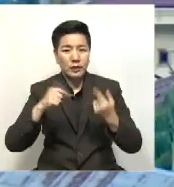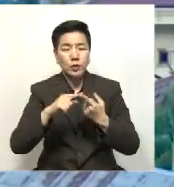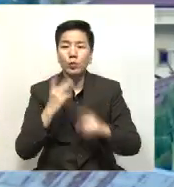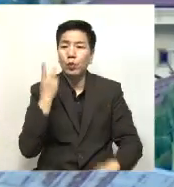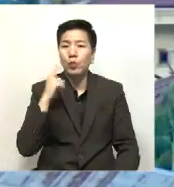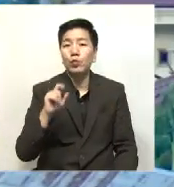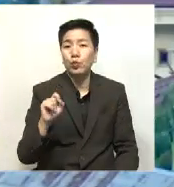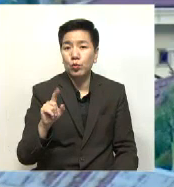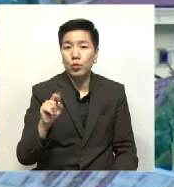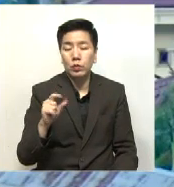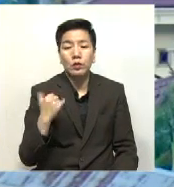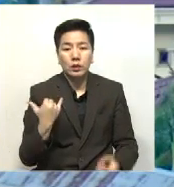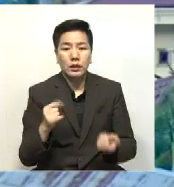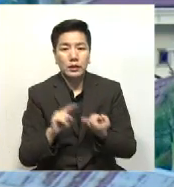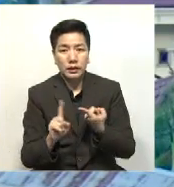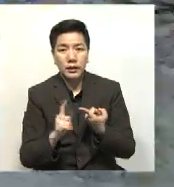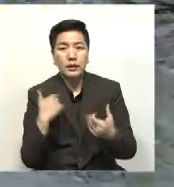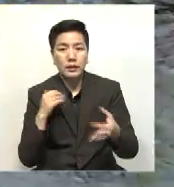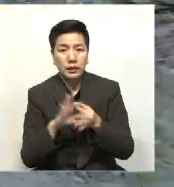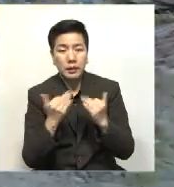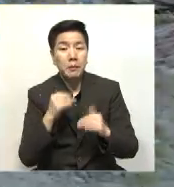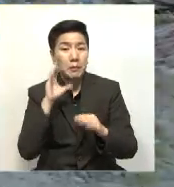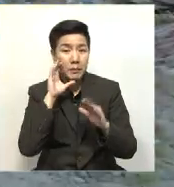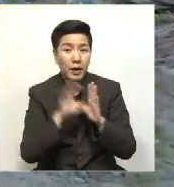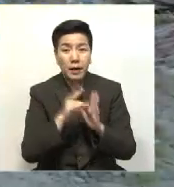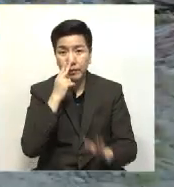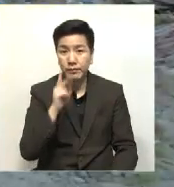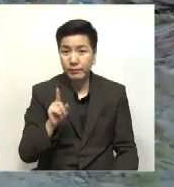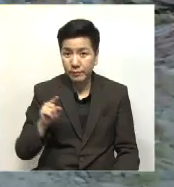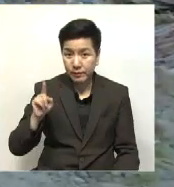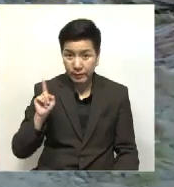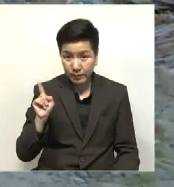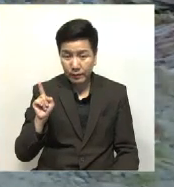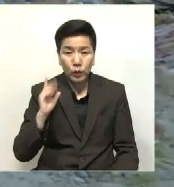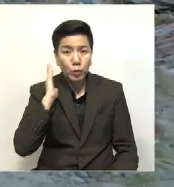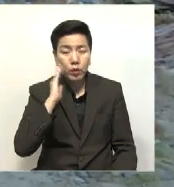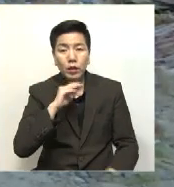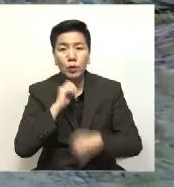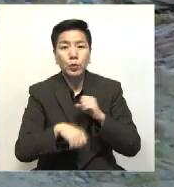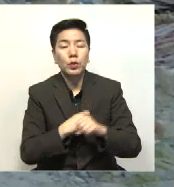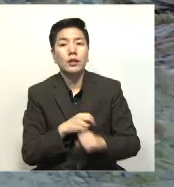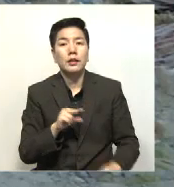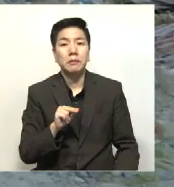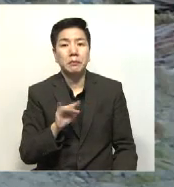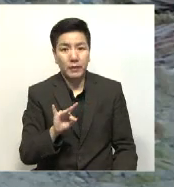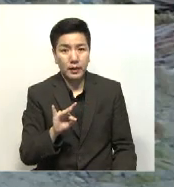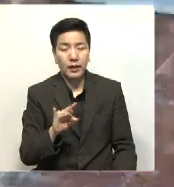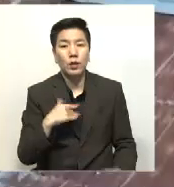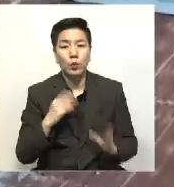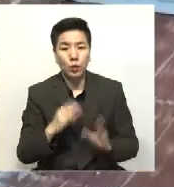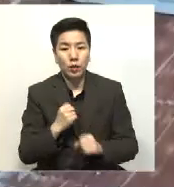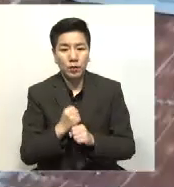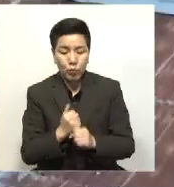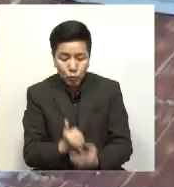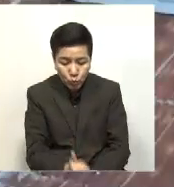งเกิดขึ้นเมื่อวันศุกร์ที่ผ่านมาซึ่งภาพสักครู่ที่คุณผู้ชมเห็นเนี่ยนะคะเป็นภาพของชายวัย38ปีที่เจ้าหน้า